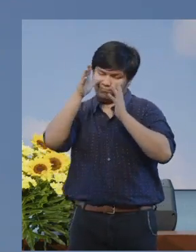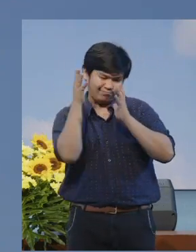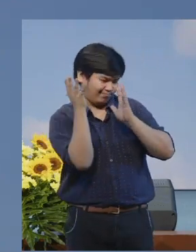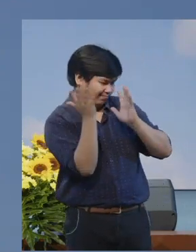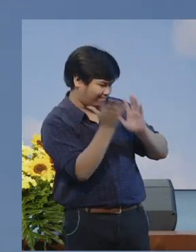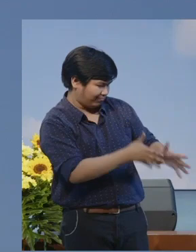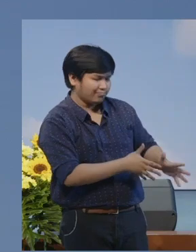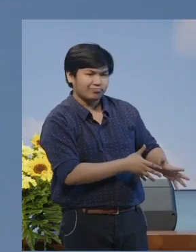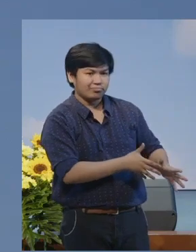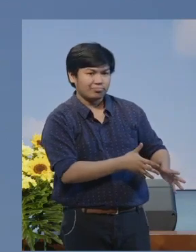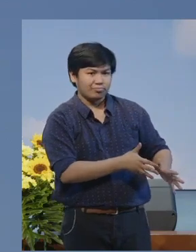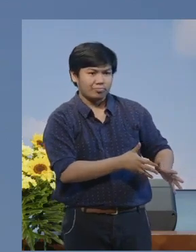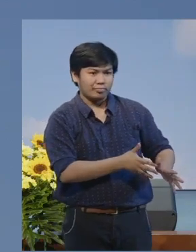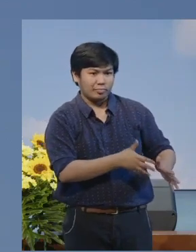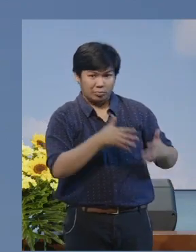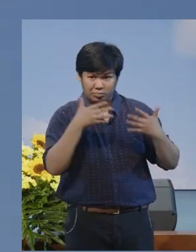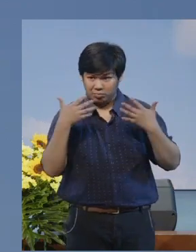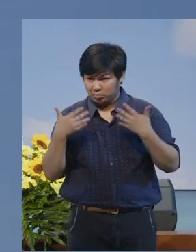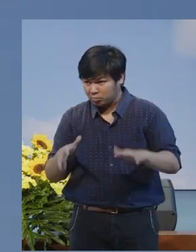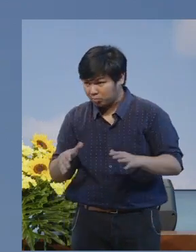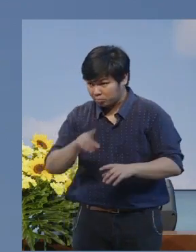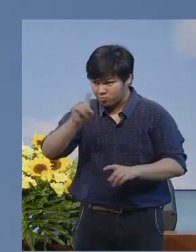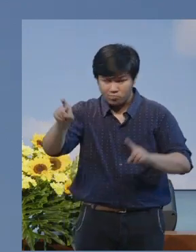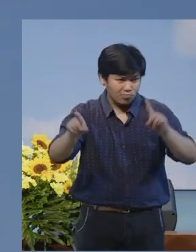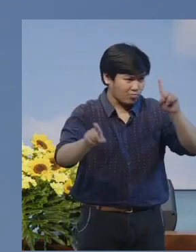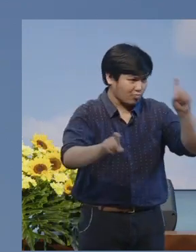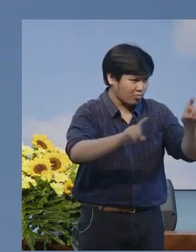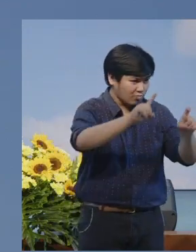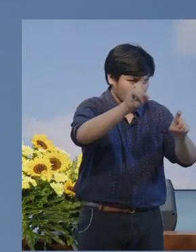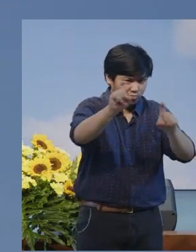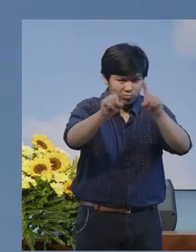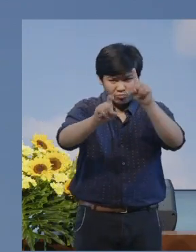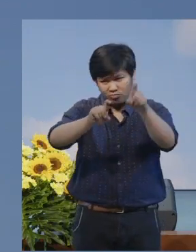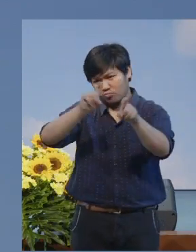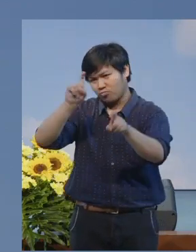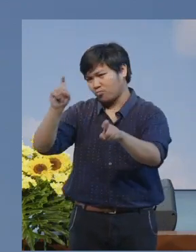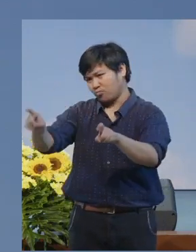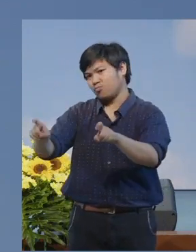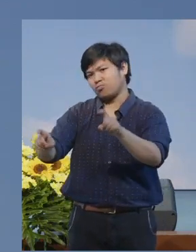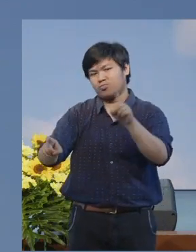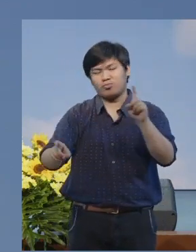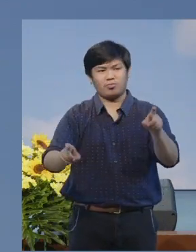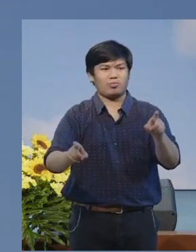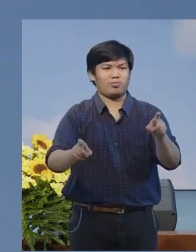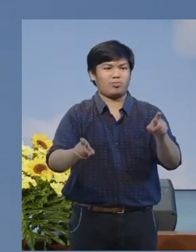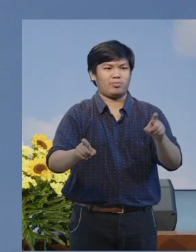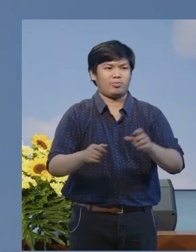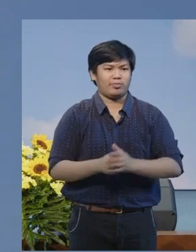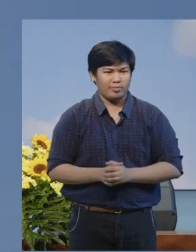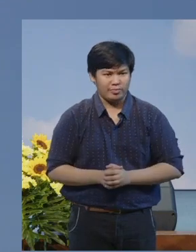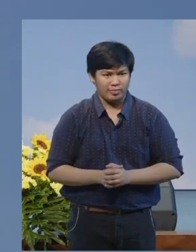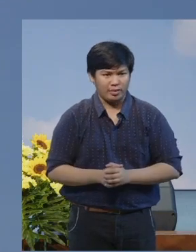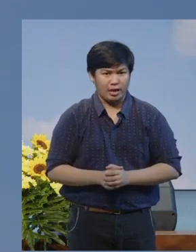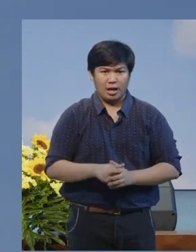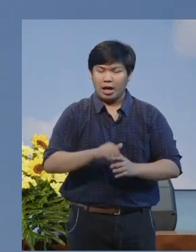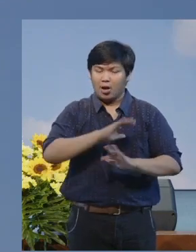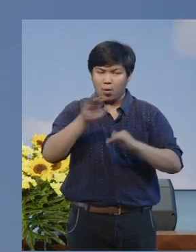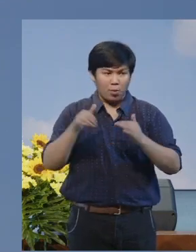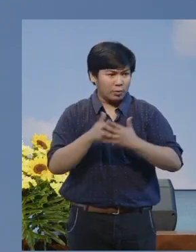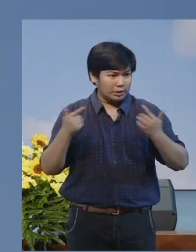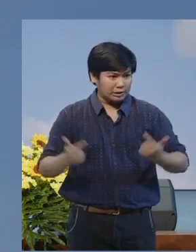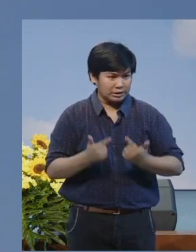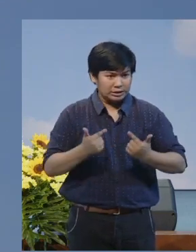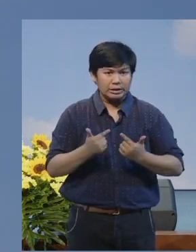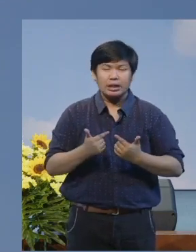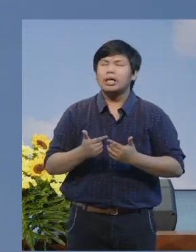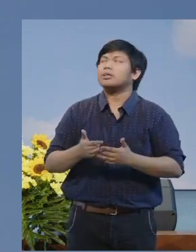hindi paniniwala sa Kanya? Tumalikod sa inyong mga pagkakasala sa Kanya at humingi